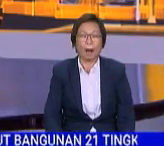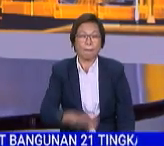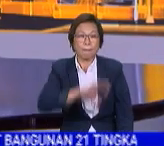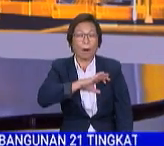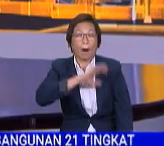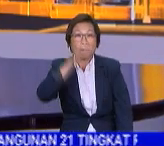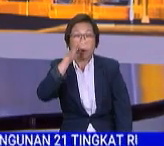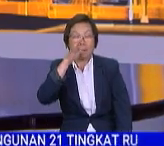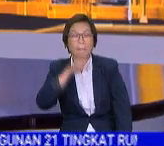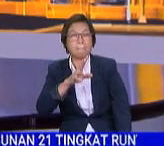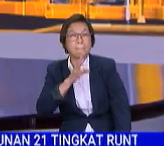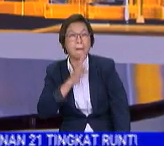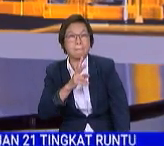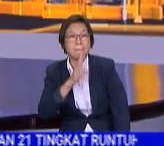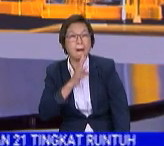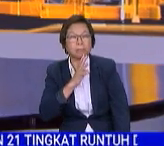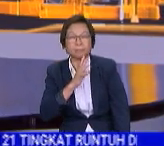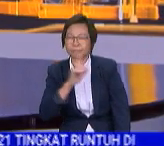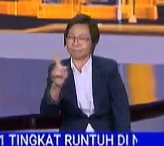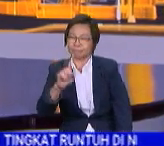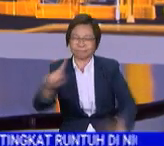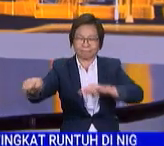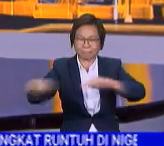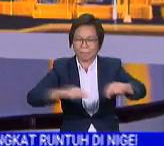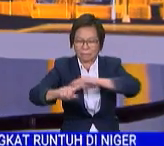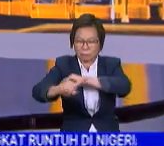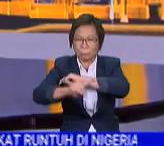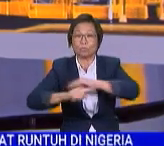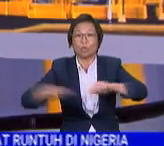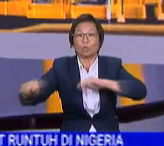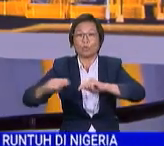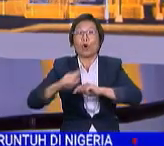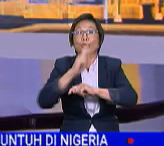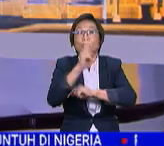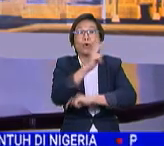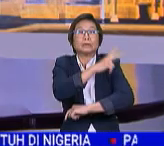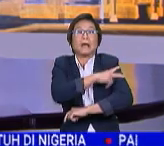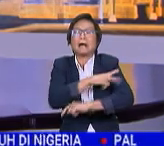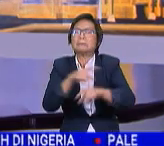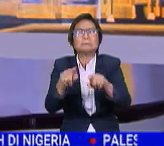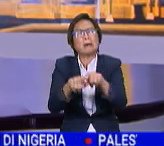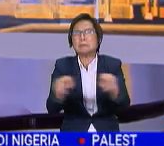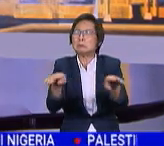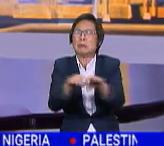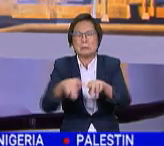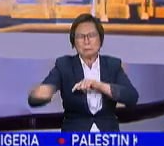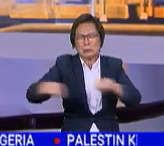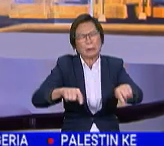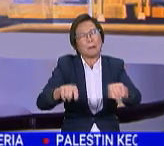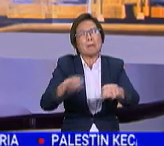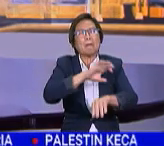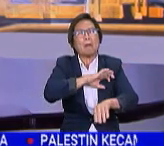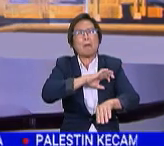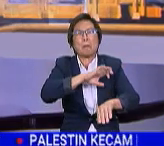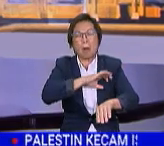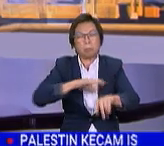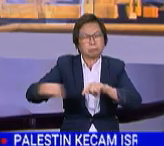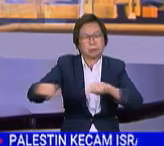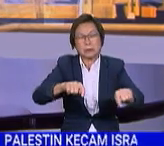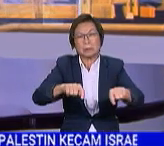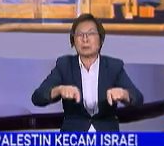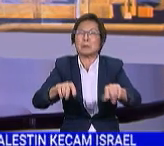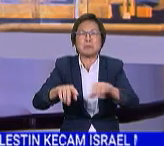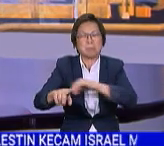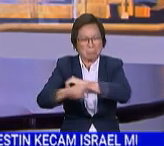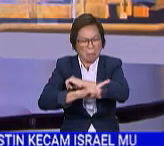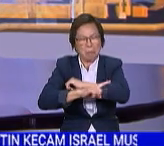Polis Melaka menegaskan pihaknya tidak mengambil tindakan dua darjat terhadap mana-mana parti politik sepanjang tempoh pilihan raya umum PRU